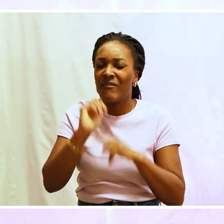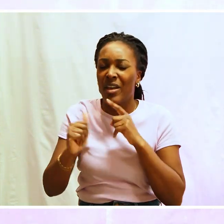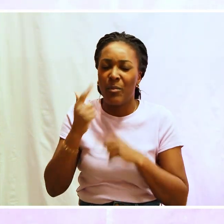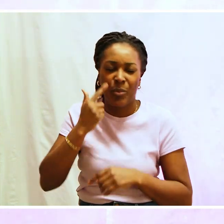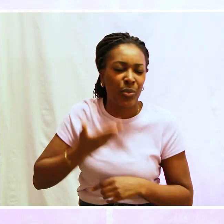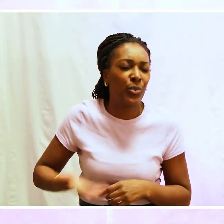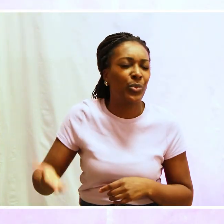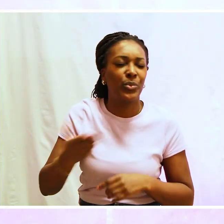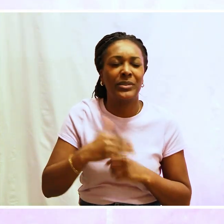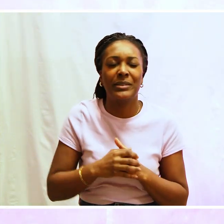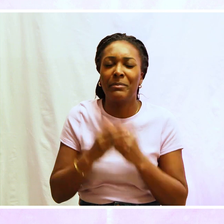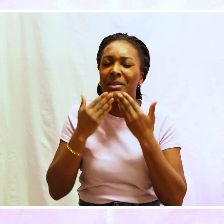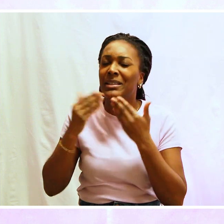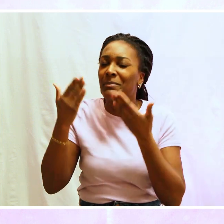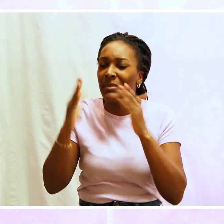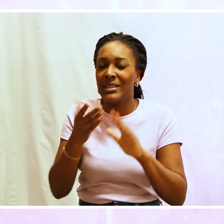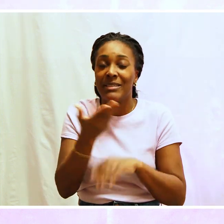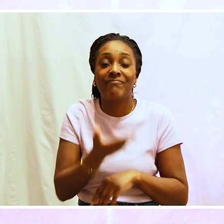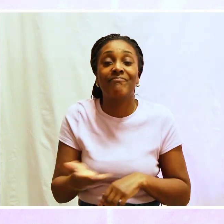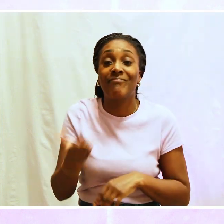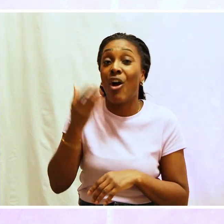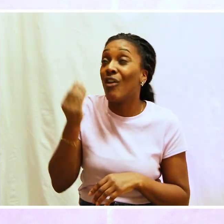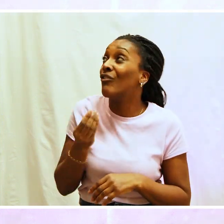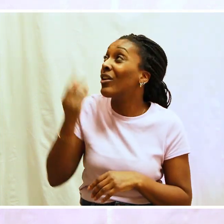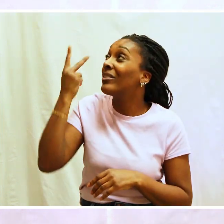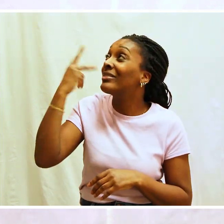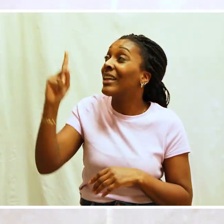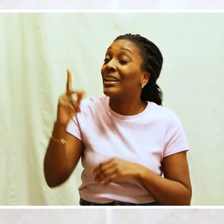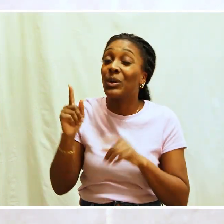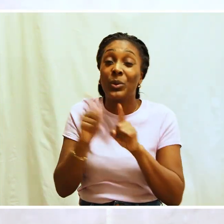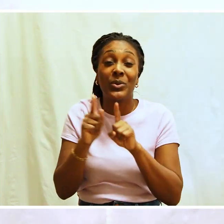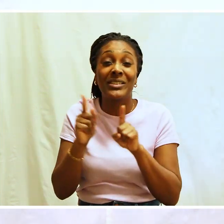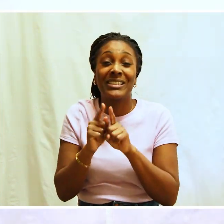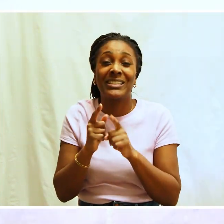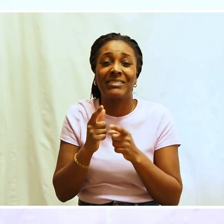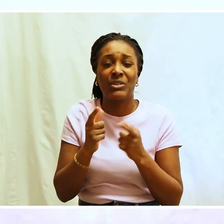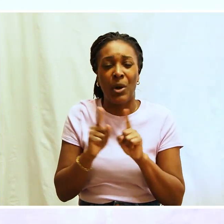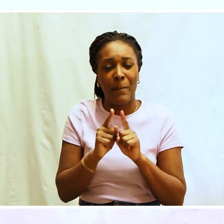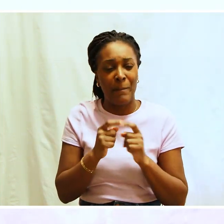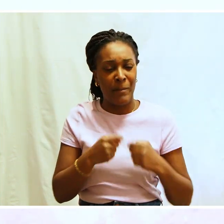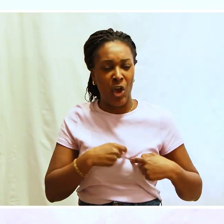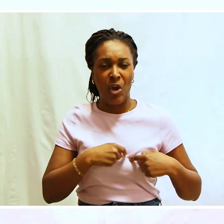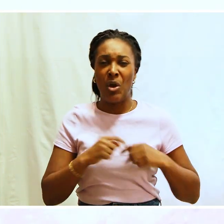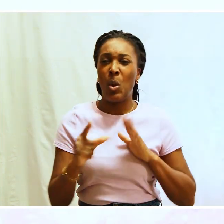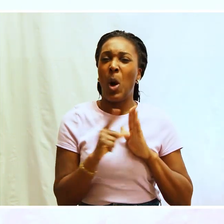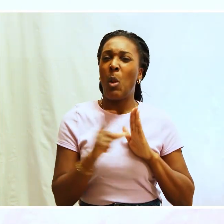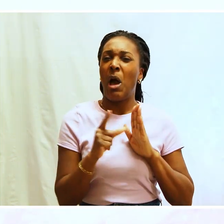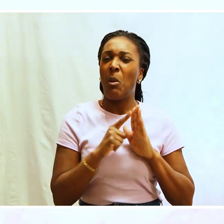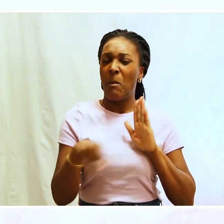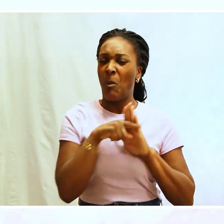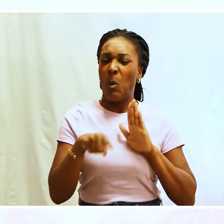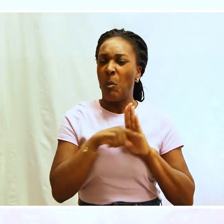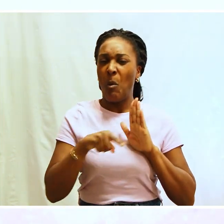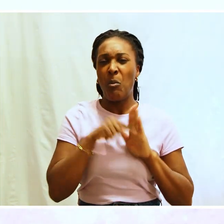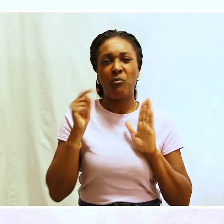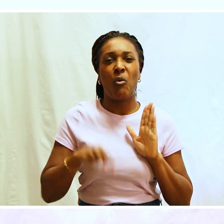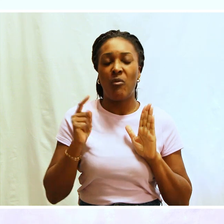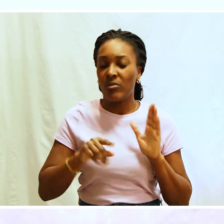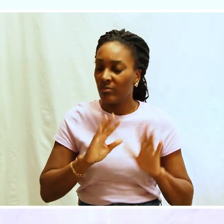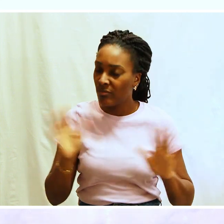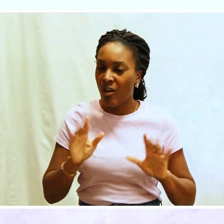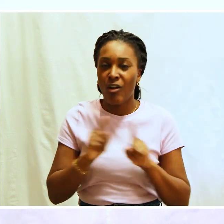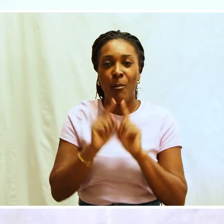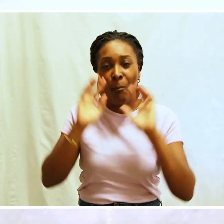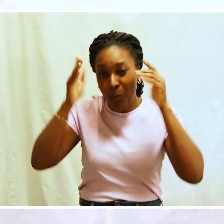de bénir tes enfants et de les délivrer de toute forme, Seigneur, de légalisme dans leur cœur et qu'ils puissent plonger dans la grâce